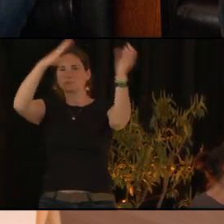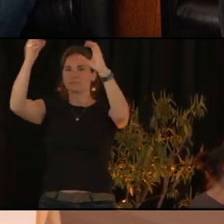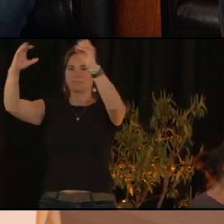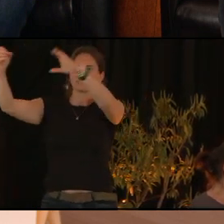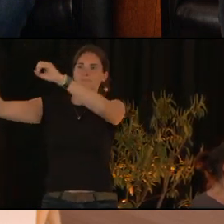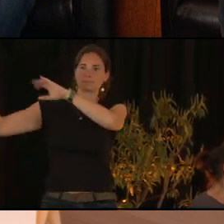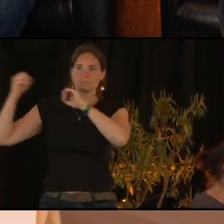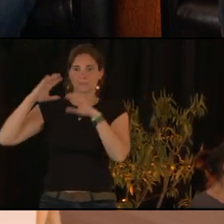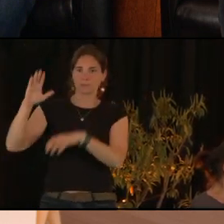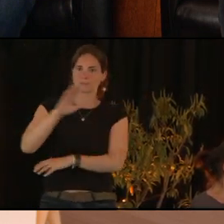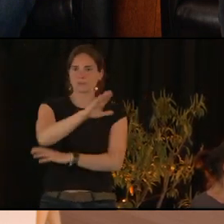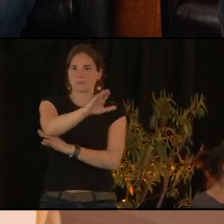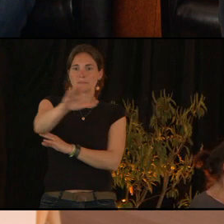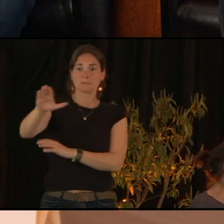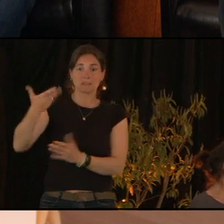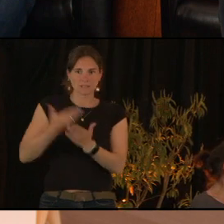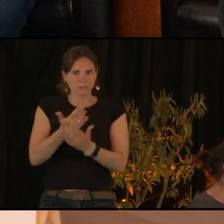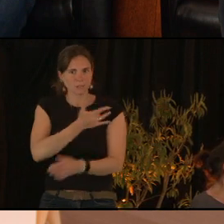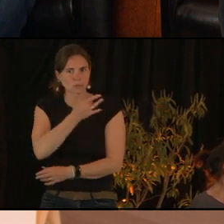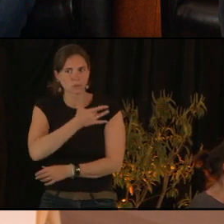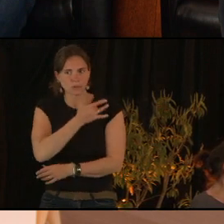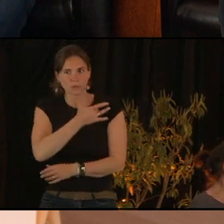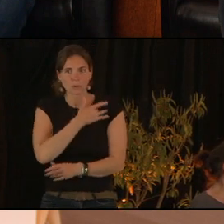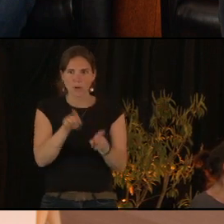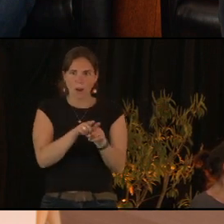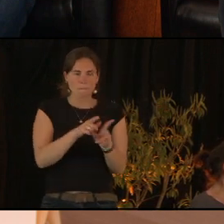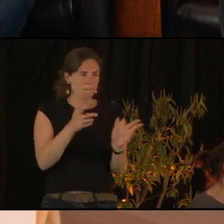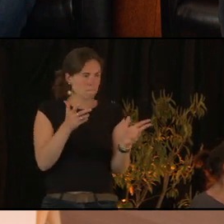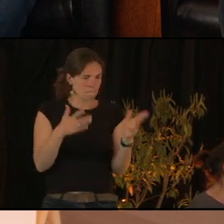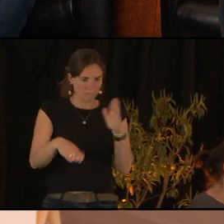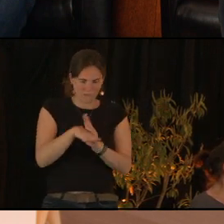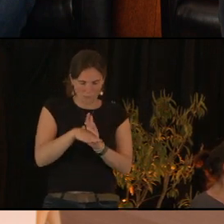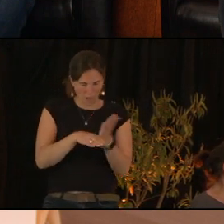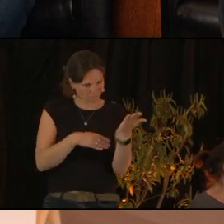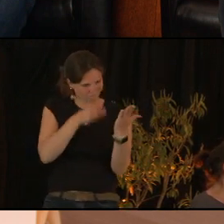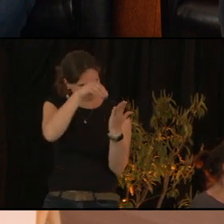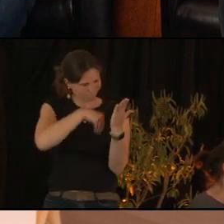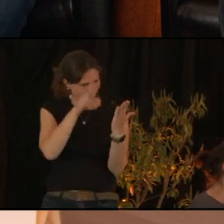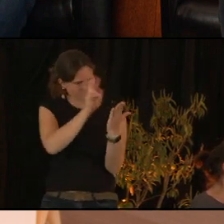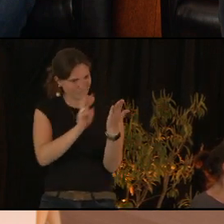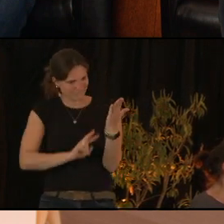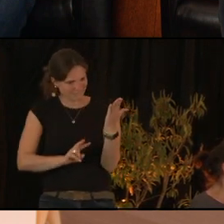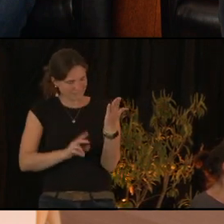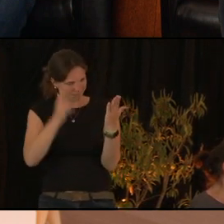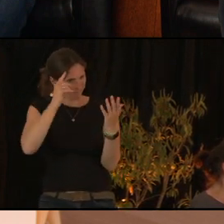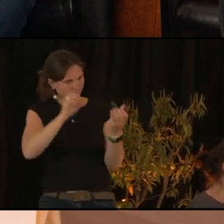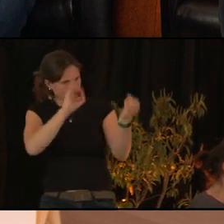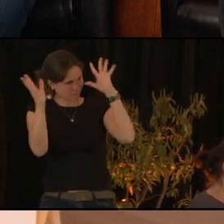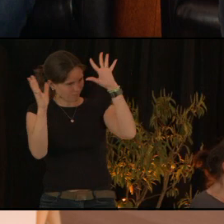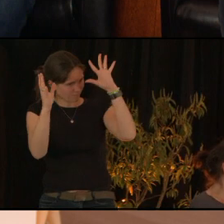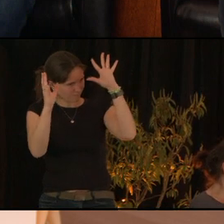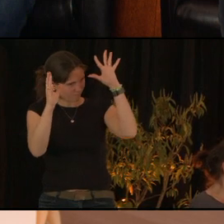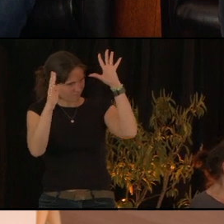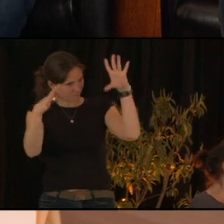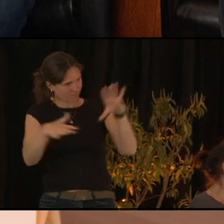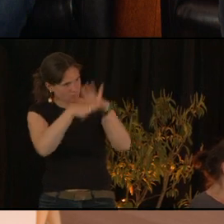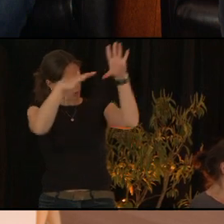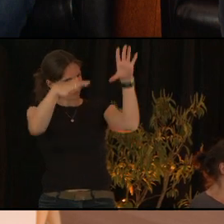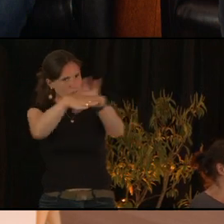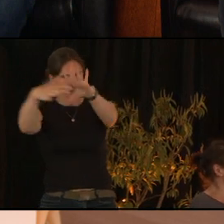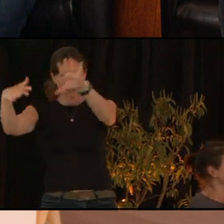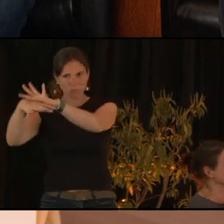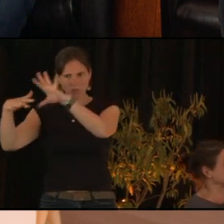à un lecteur. Alors ça, c'est assez surprenant. Bah, moi, pour le coup, j'ai une expérience très étonnante, effectivement, de la réception du livre, comme je disais, qui m'a